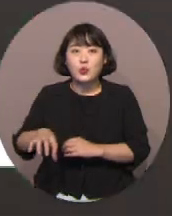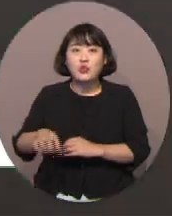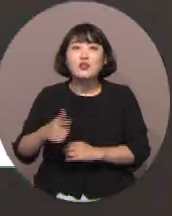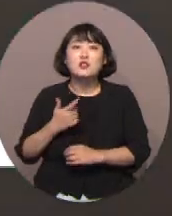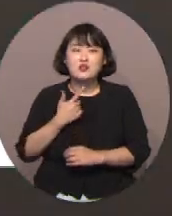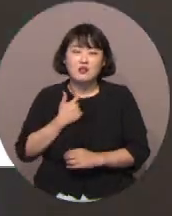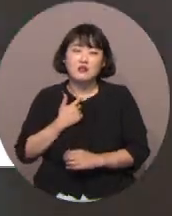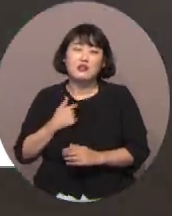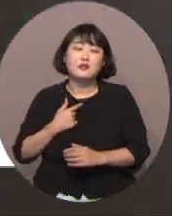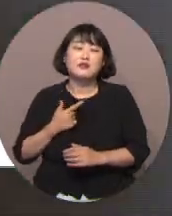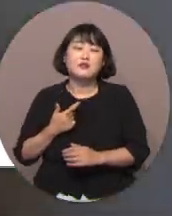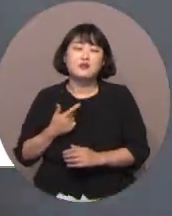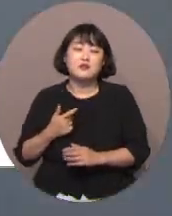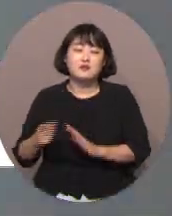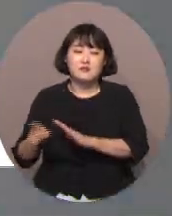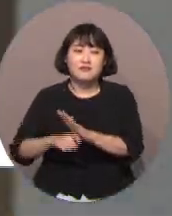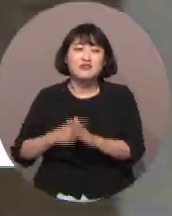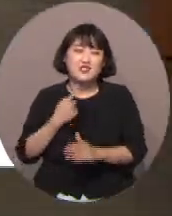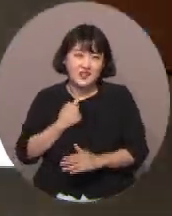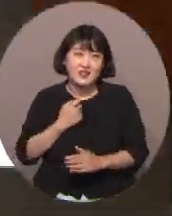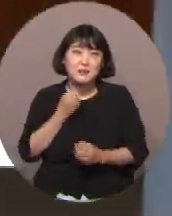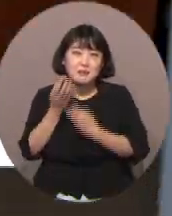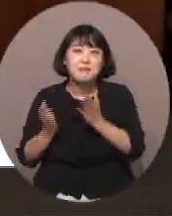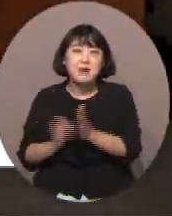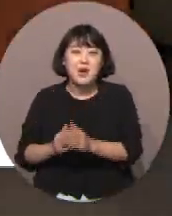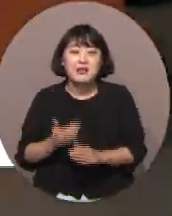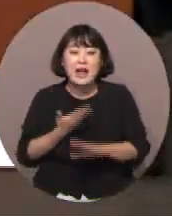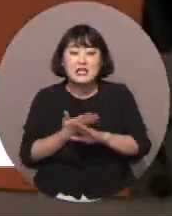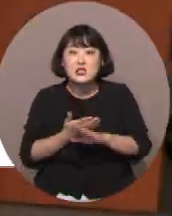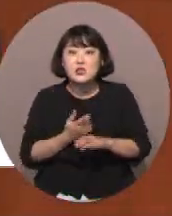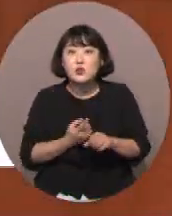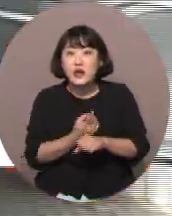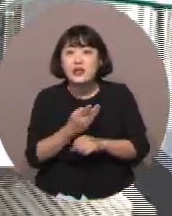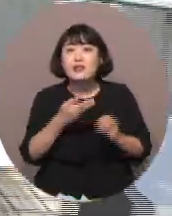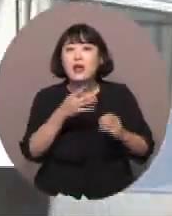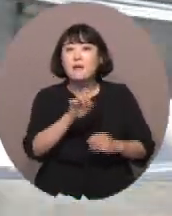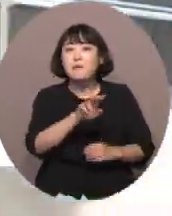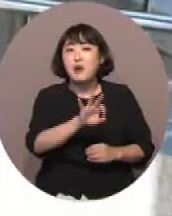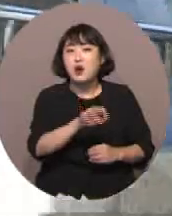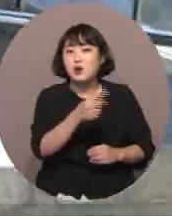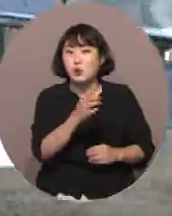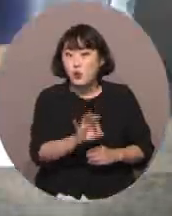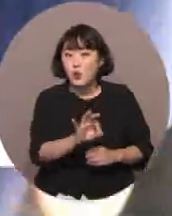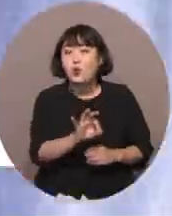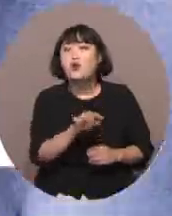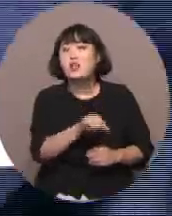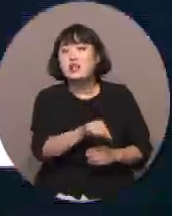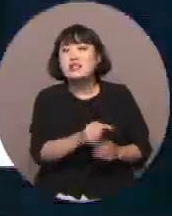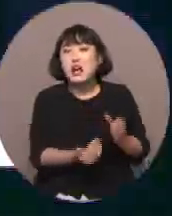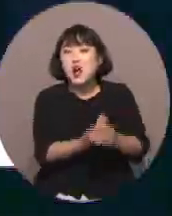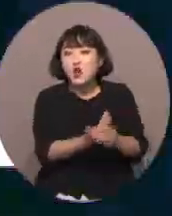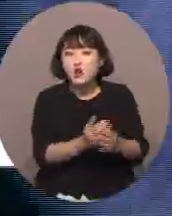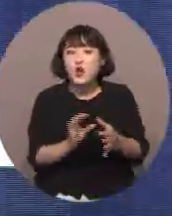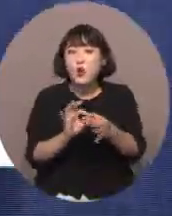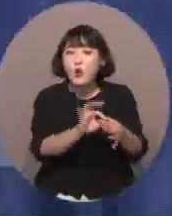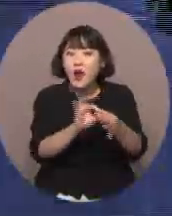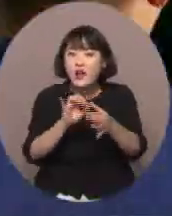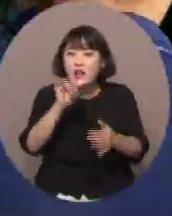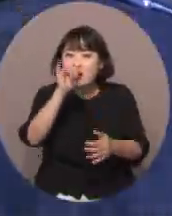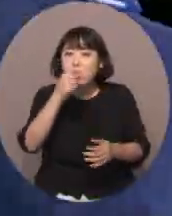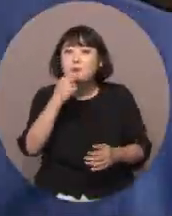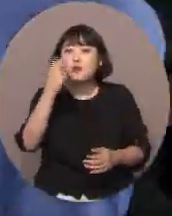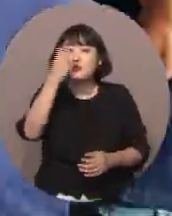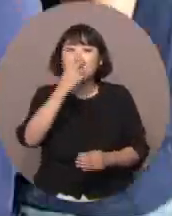훔쳤다고 자백한 상황. 경찰은 또 다른 미제 사건인 태평동 현금 수송차량 도난 사건과의